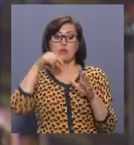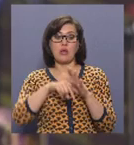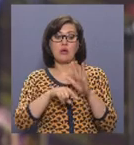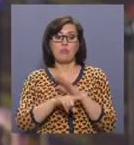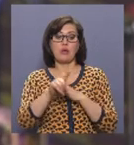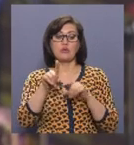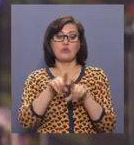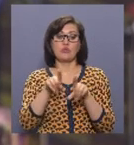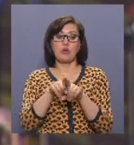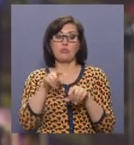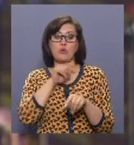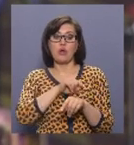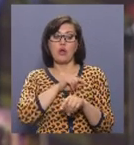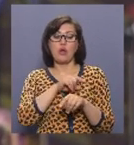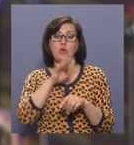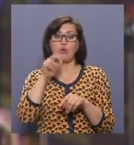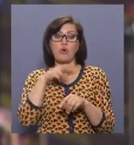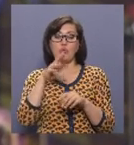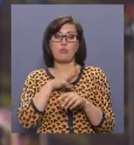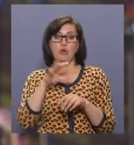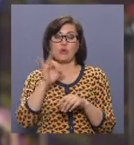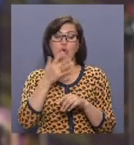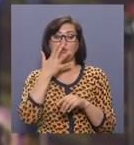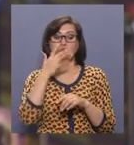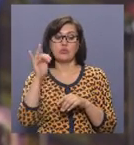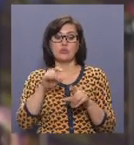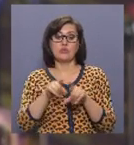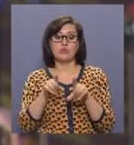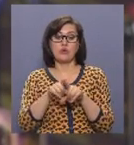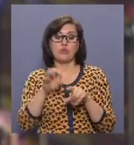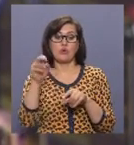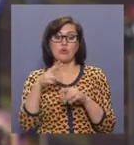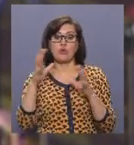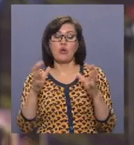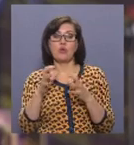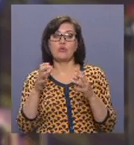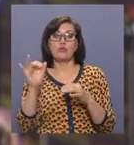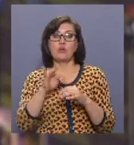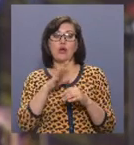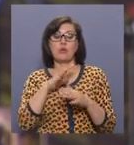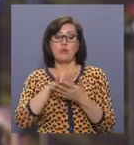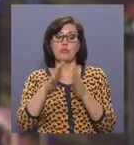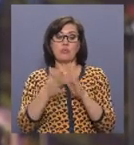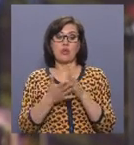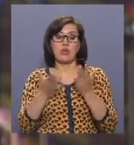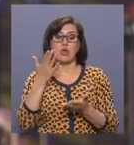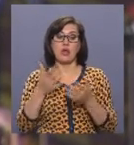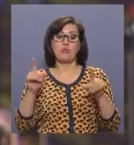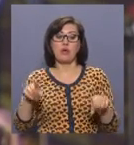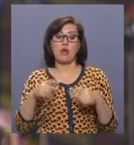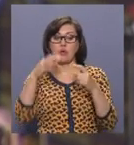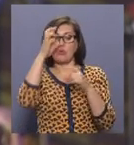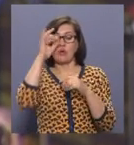бастау алатын рухани коды болады. Сол ұлттық кодты сақтай білу шарт. Егер жаңғыру